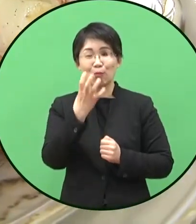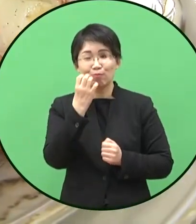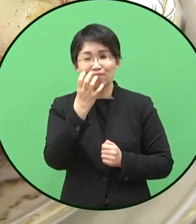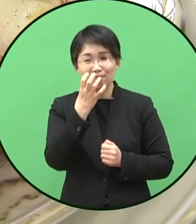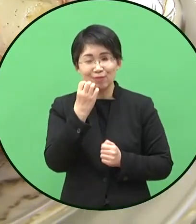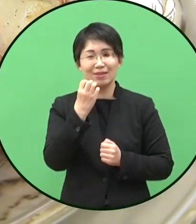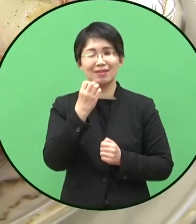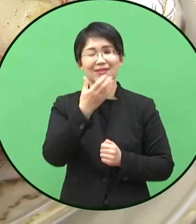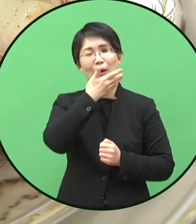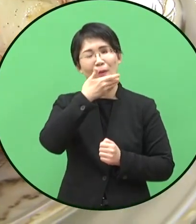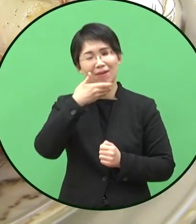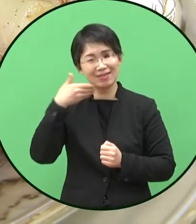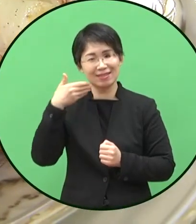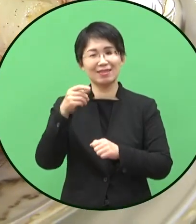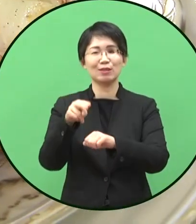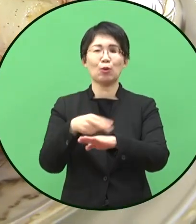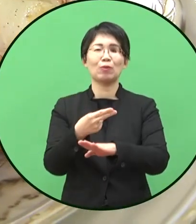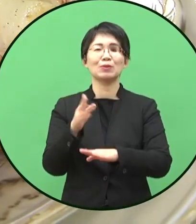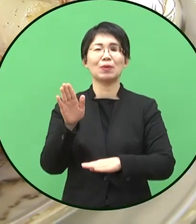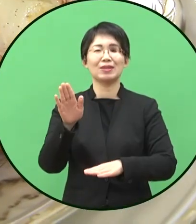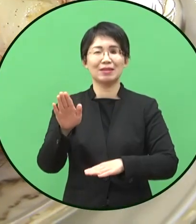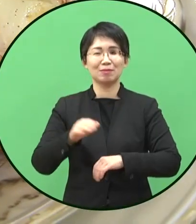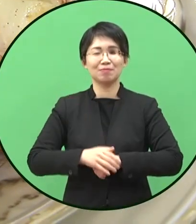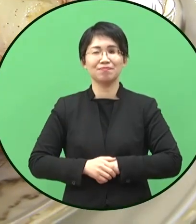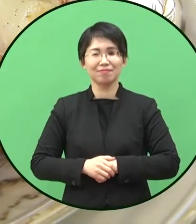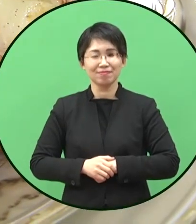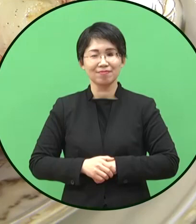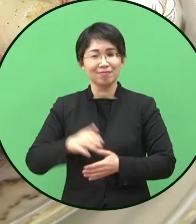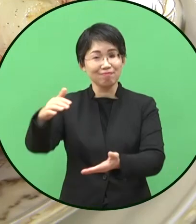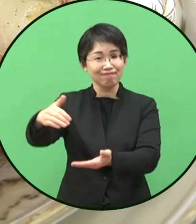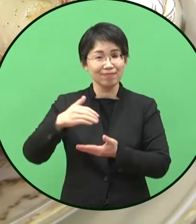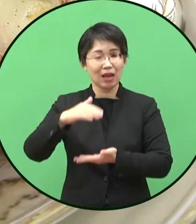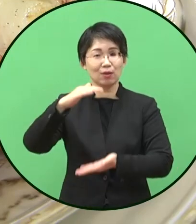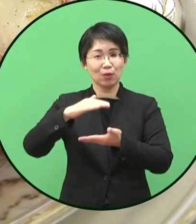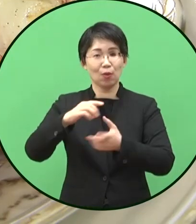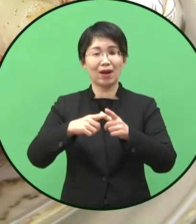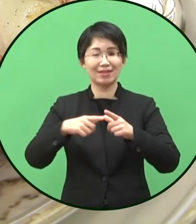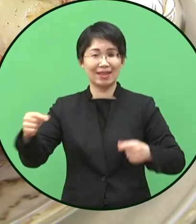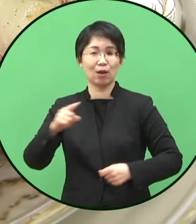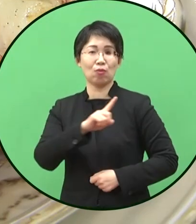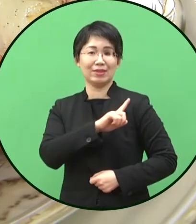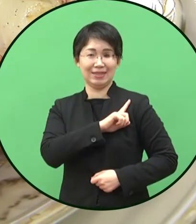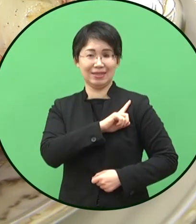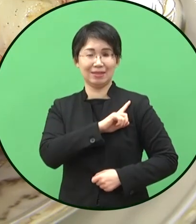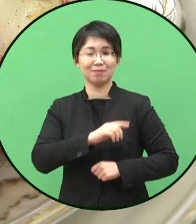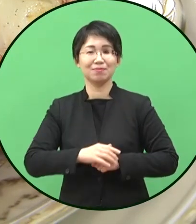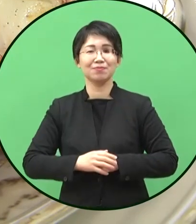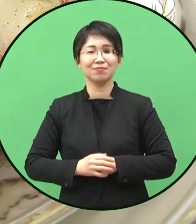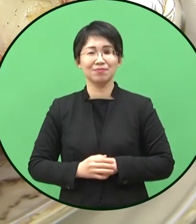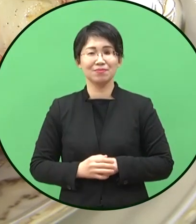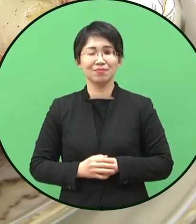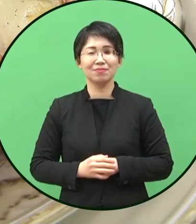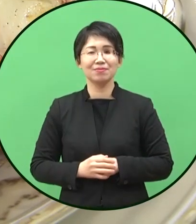濃厚な味わいが特徴です。漁獲量は全国1位。